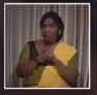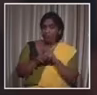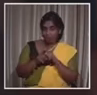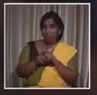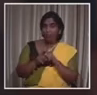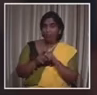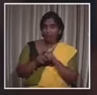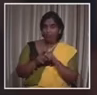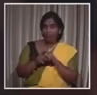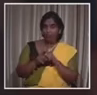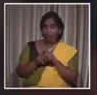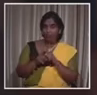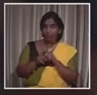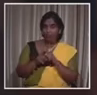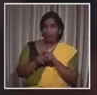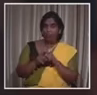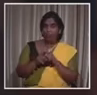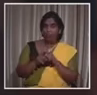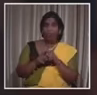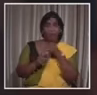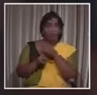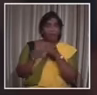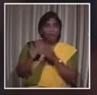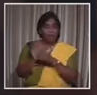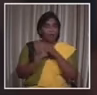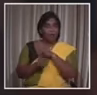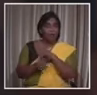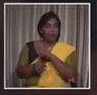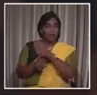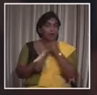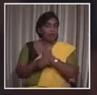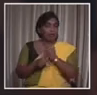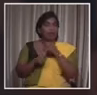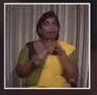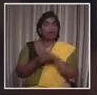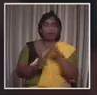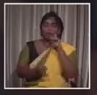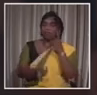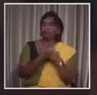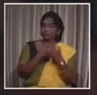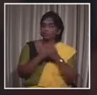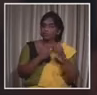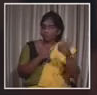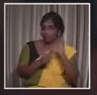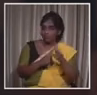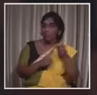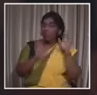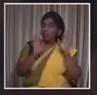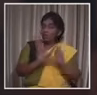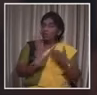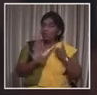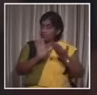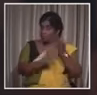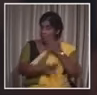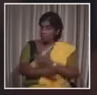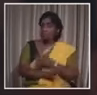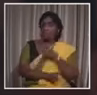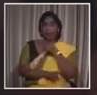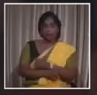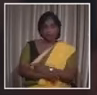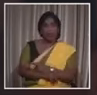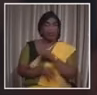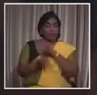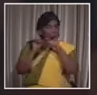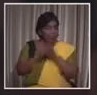මනුෂ්‍ය නායකකාර මණ්ඩලයට තිබ්බා ඒ එතුමාගේ ආණ්ඩුව කාලයේ පරීක්ෂණ කටයුතු කරන්න. හැබැයි එදා එතුමාලා